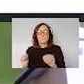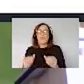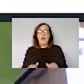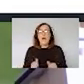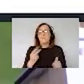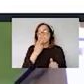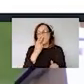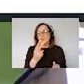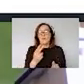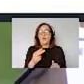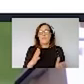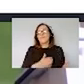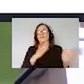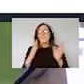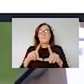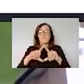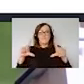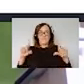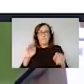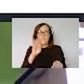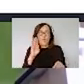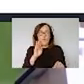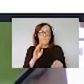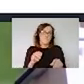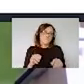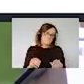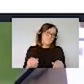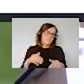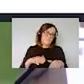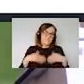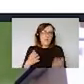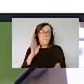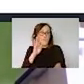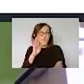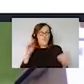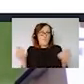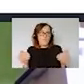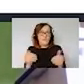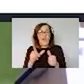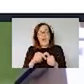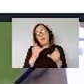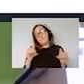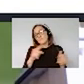na następną tablicę. Ona jest podobna i daje też bardzo podobne możliwości, ale może